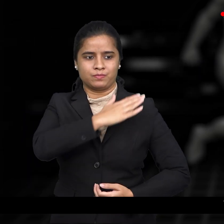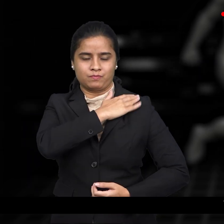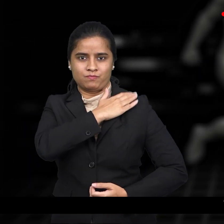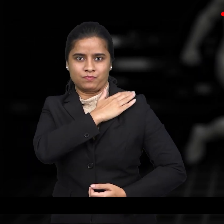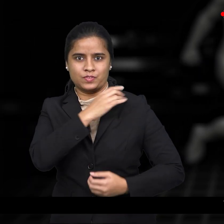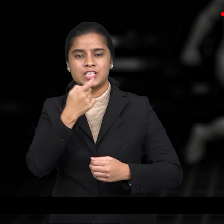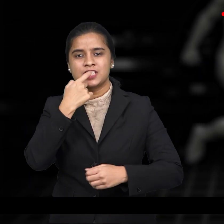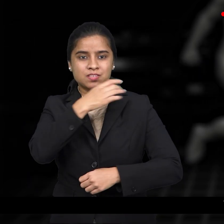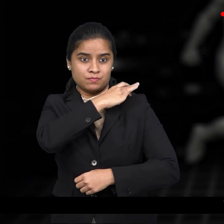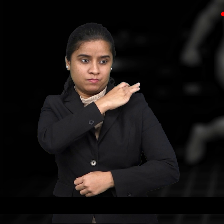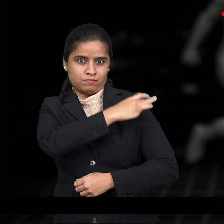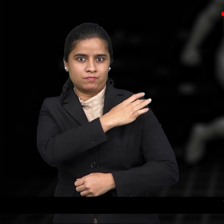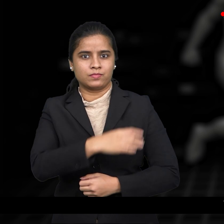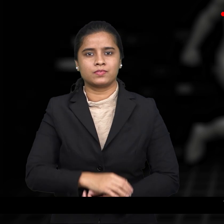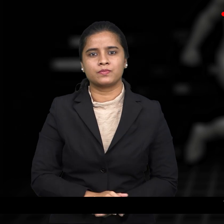खांद्याचे हाडे,